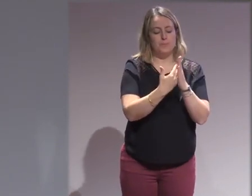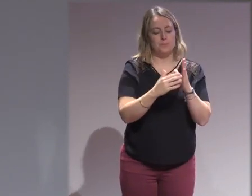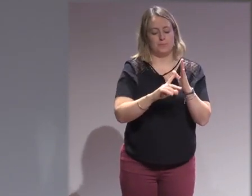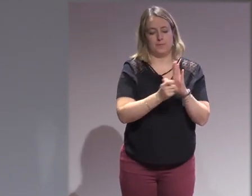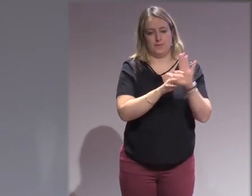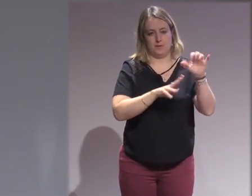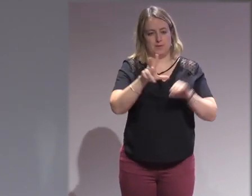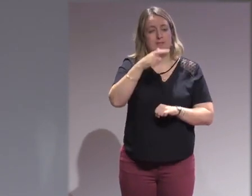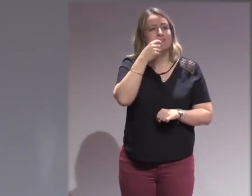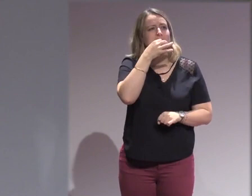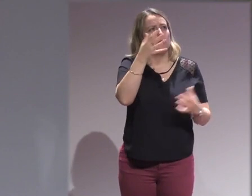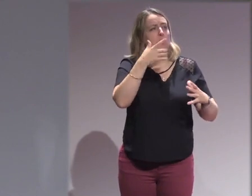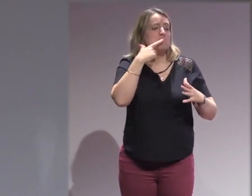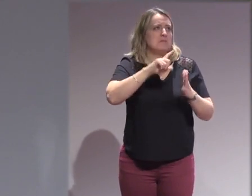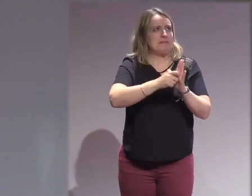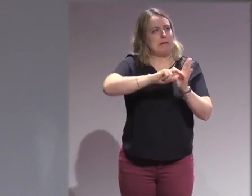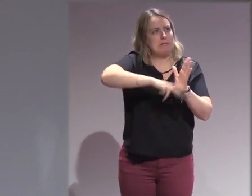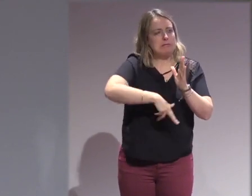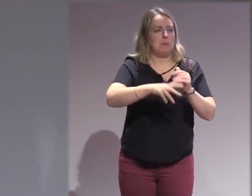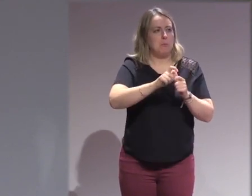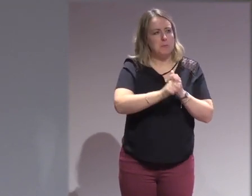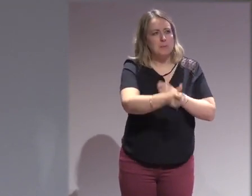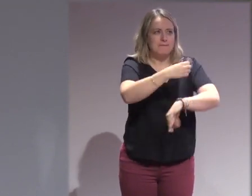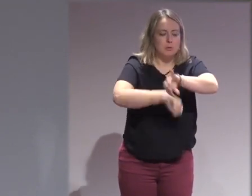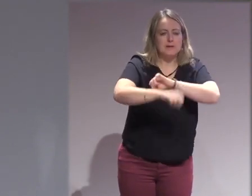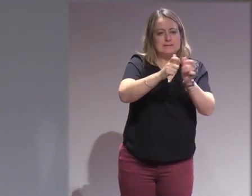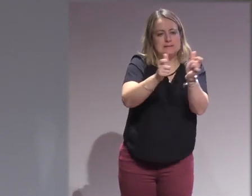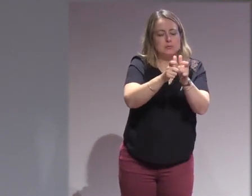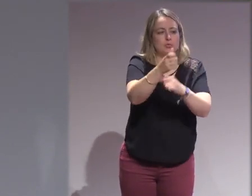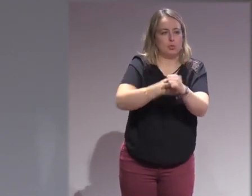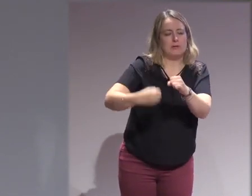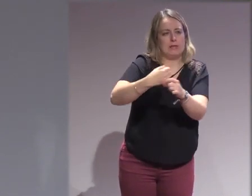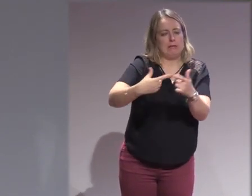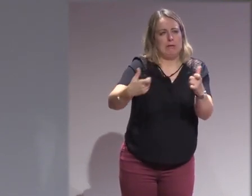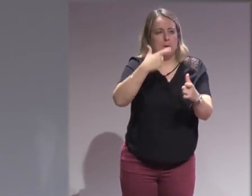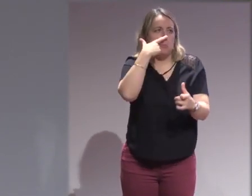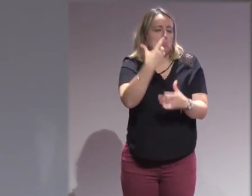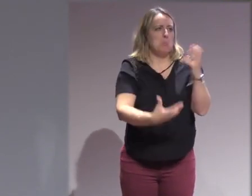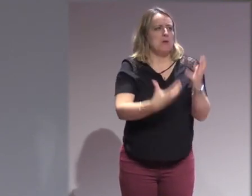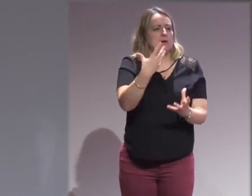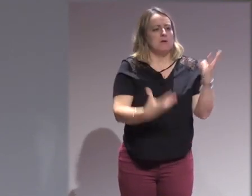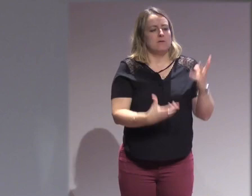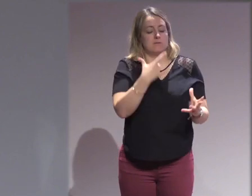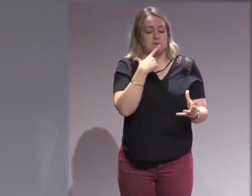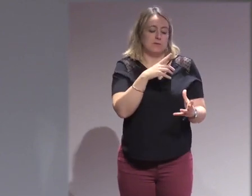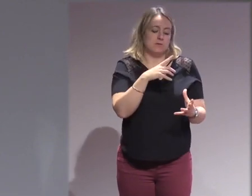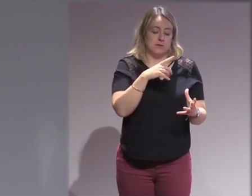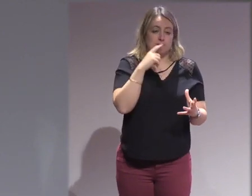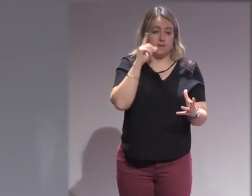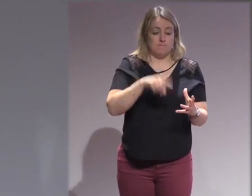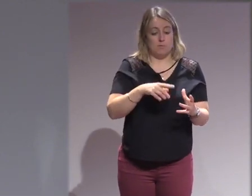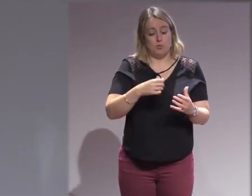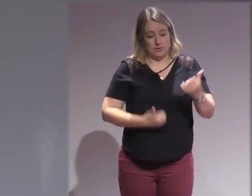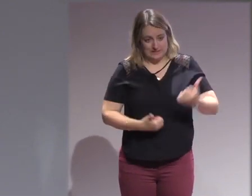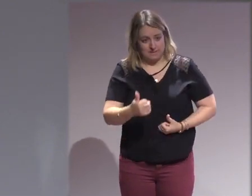partir de le temps de ratifier et de mettre en place les institutions qui sont prévues dans cette convention, ça a voulu dire, effectivement, développer ces services